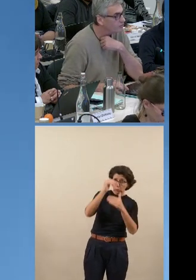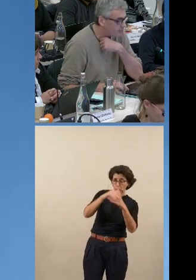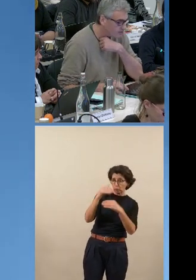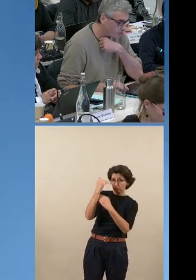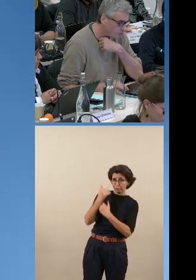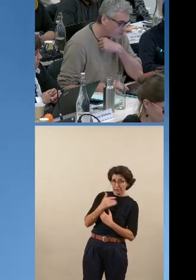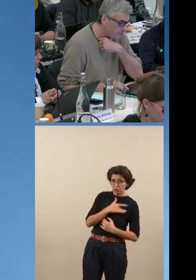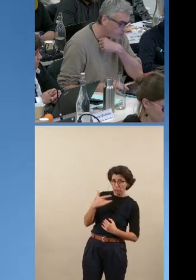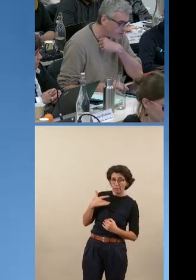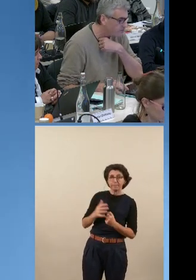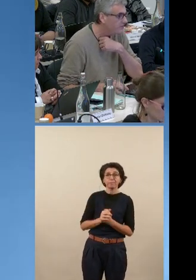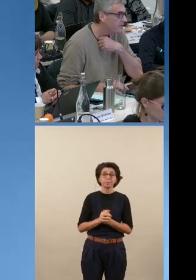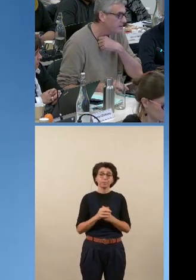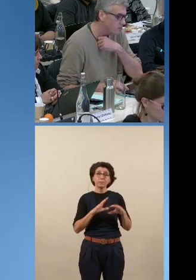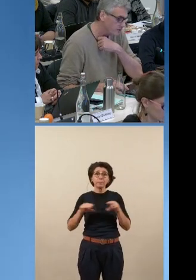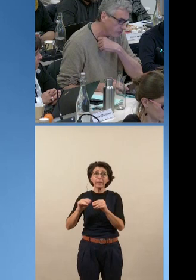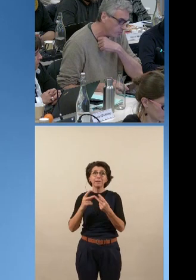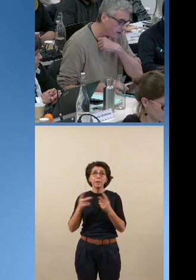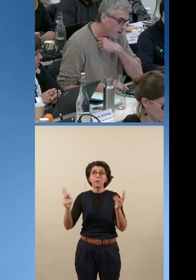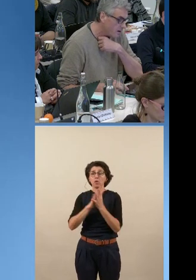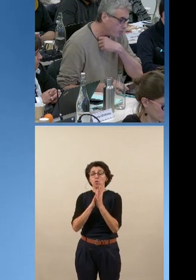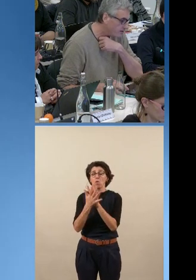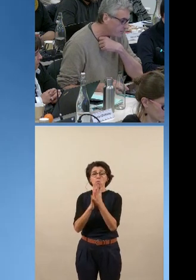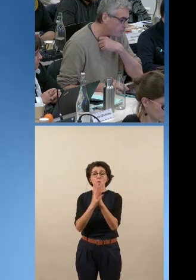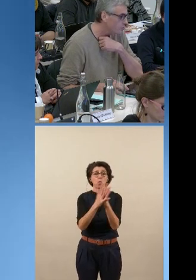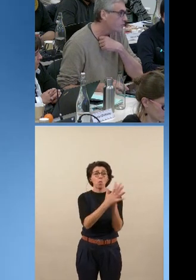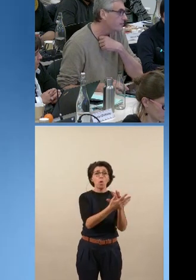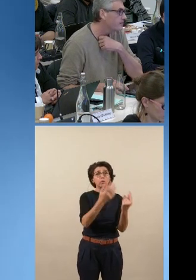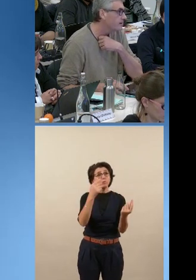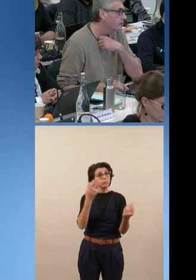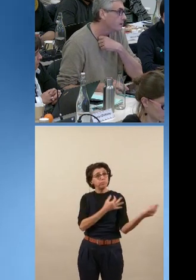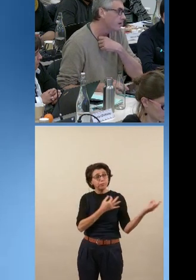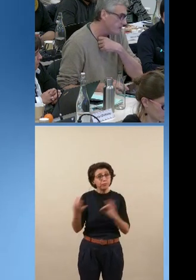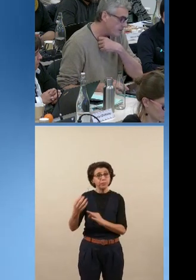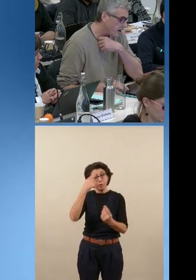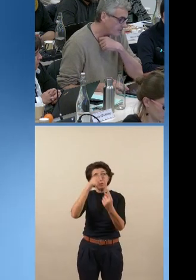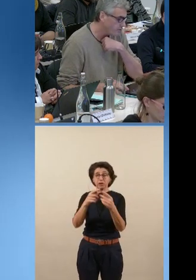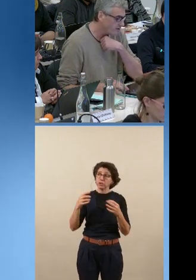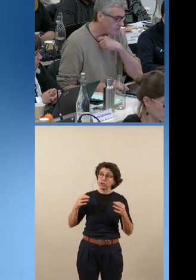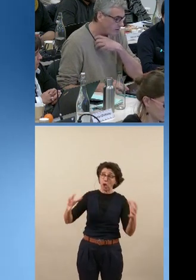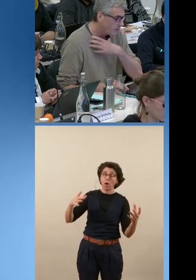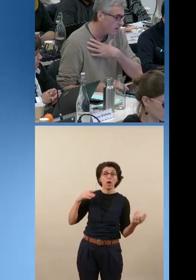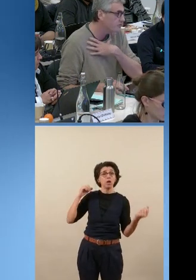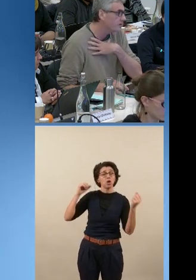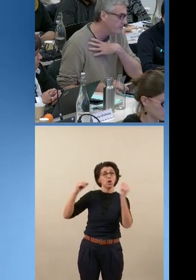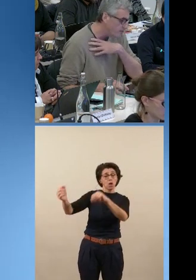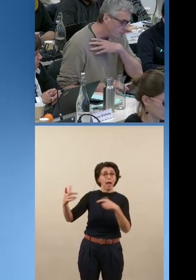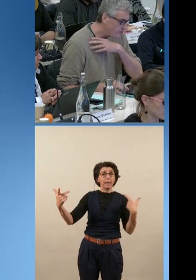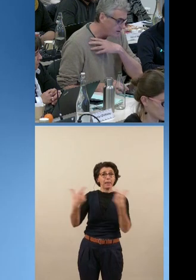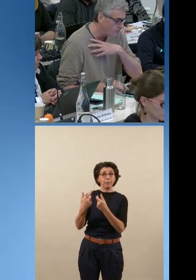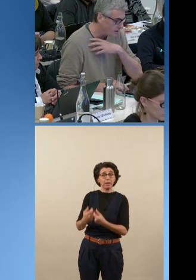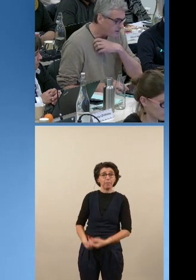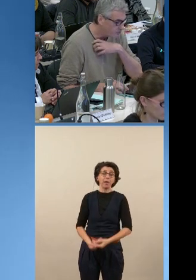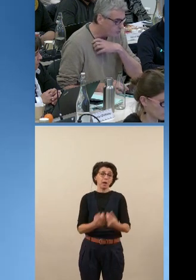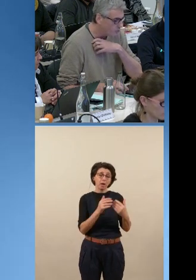de transformation de l'espaces publics sont systématiquement développés pour s'adapter au changement climatiques la déminéralisation des sols la végétalisation